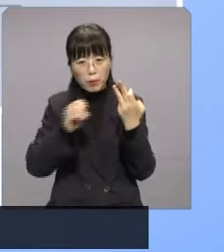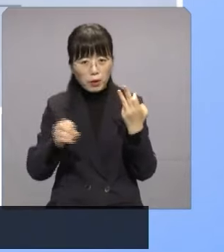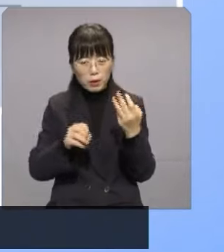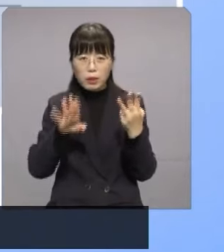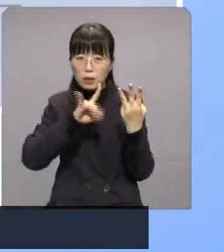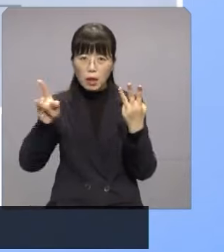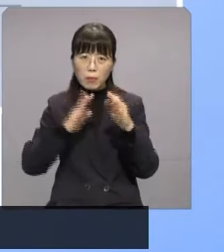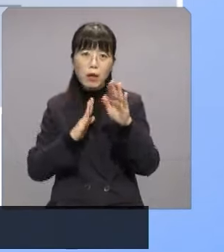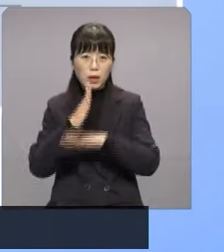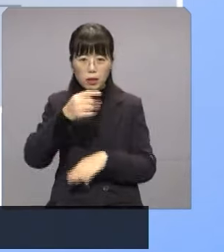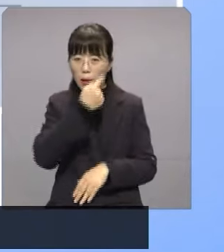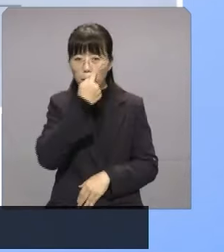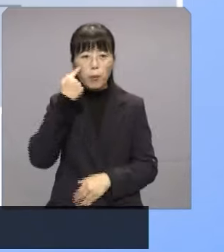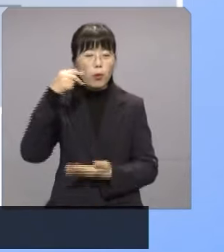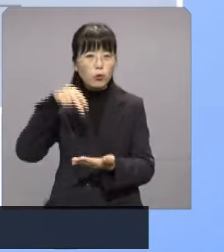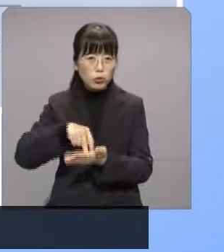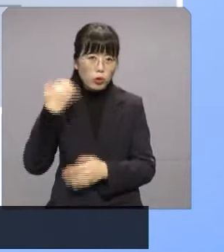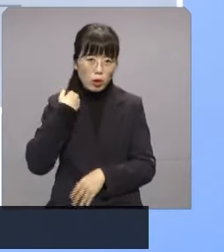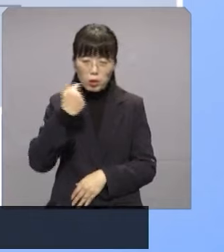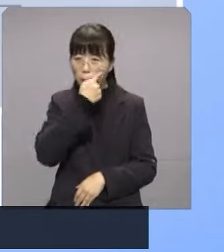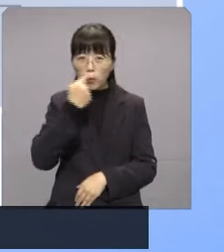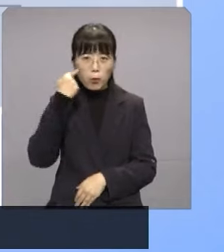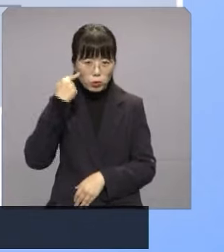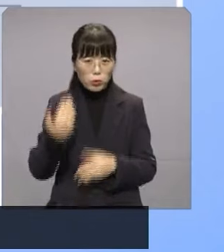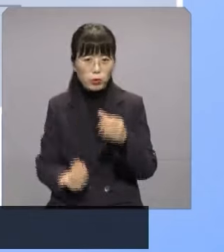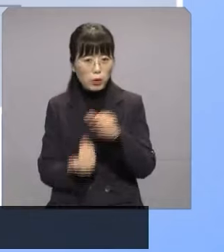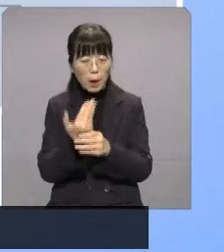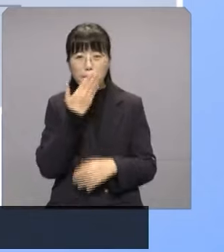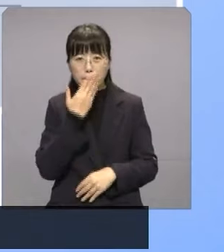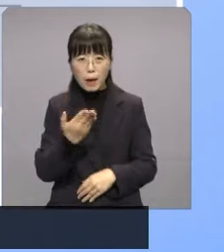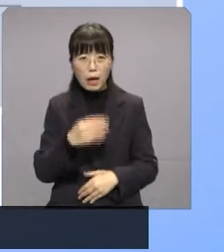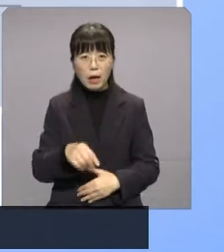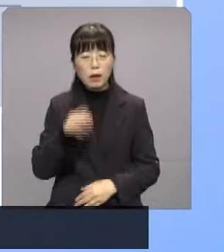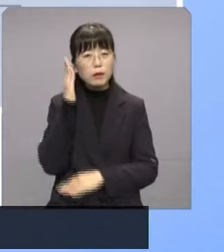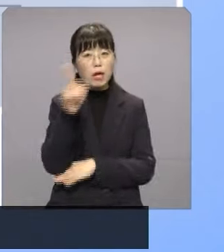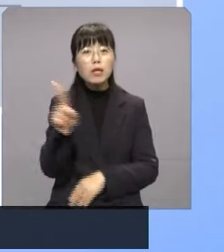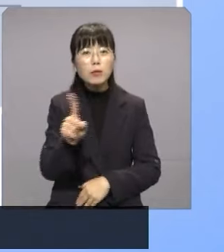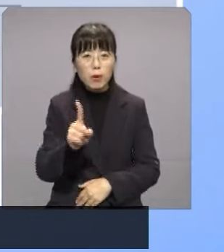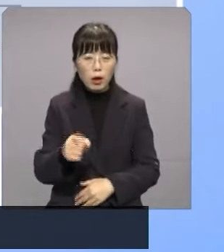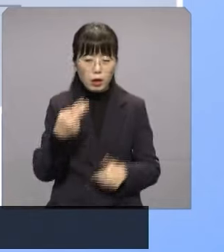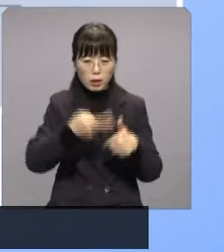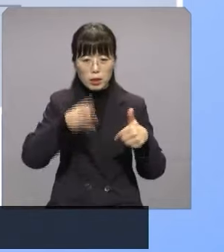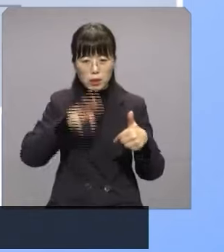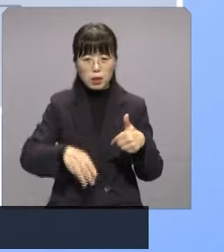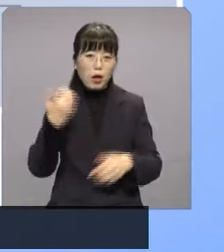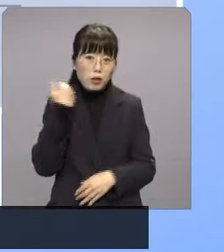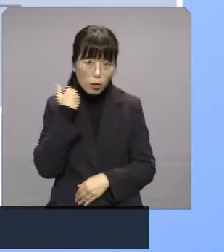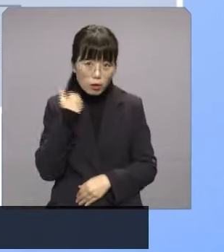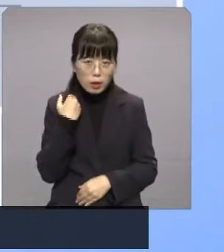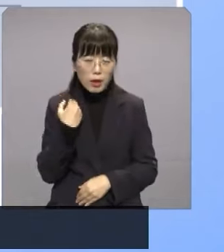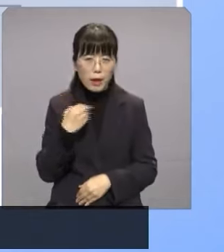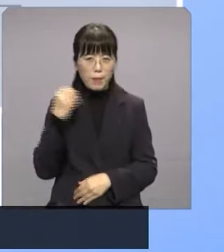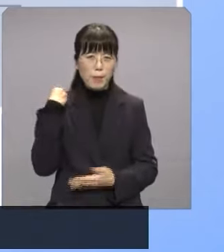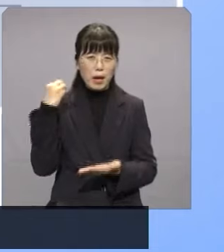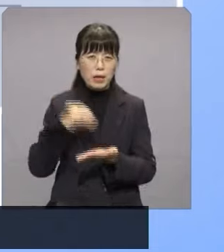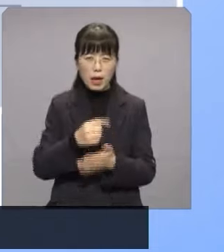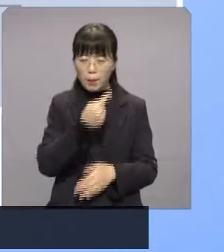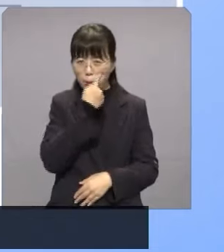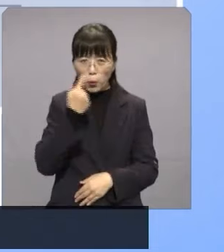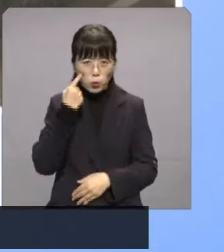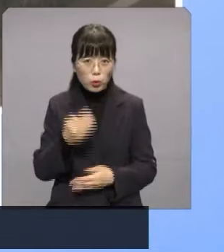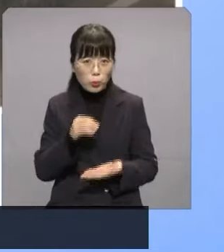3배 이상 전세 보증에 대한 사고가 발생한다는 얘기입니다. 이게 무슨 얘기냐면요. 인천에서 전세 반환 보증 보험에